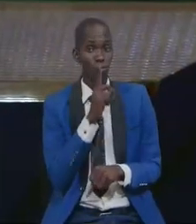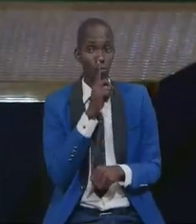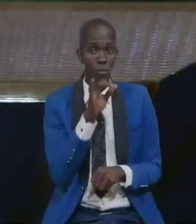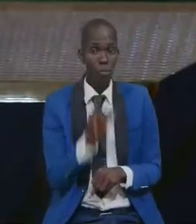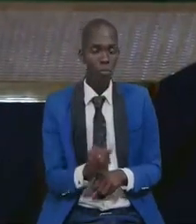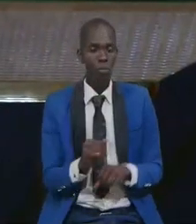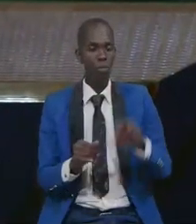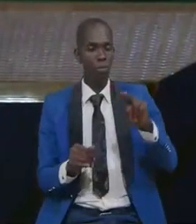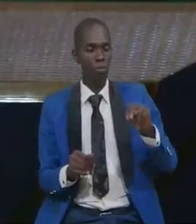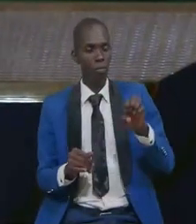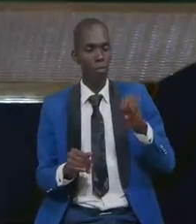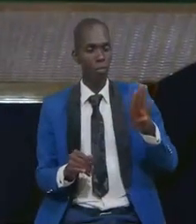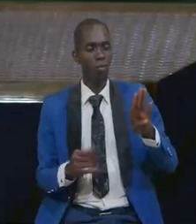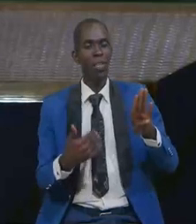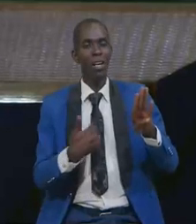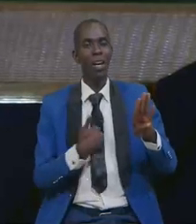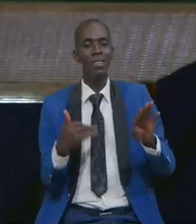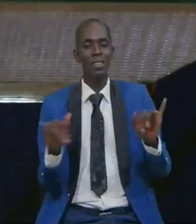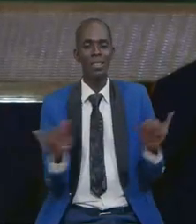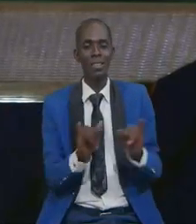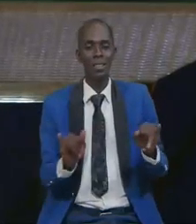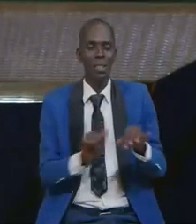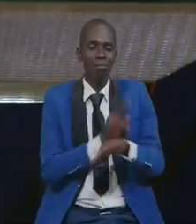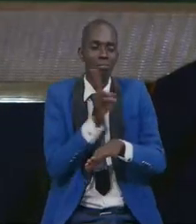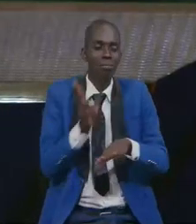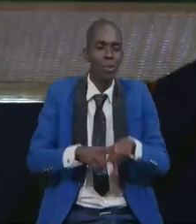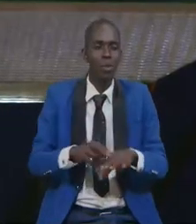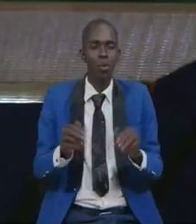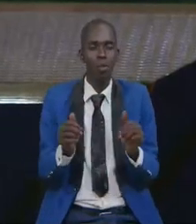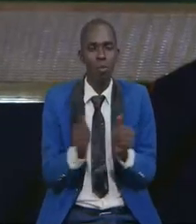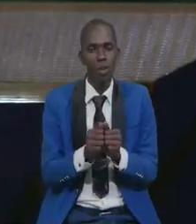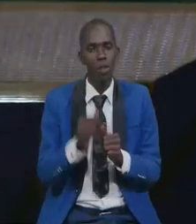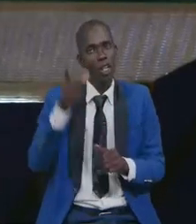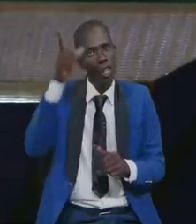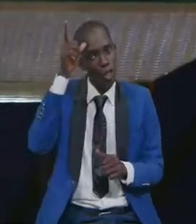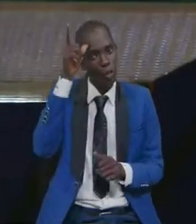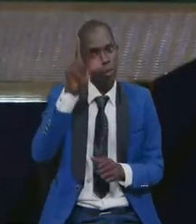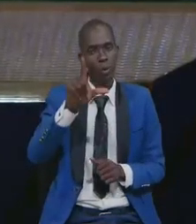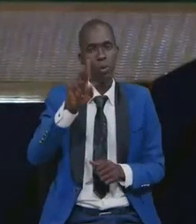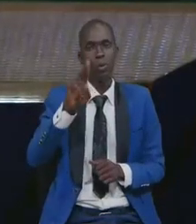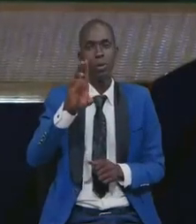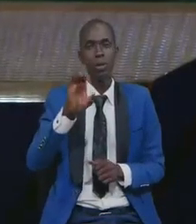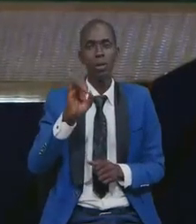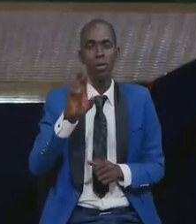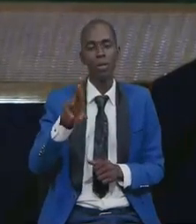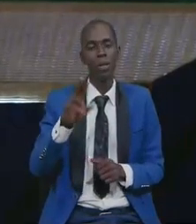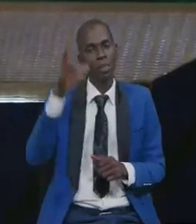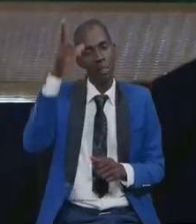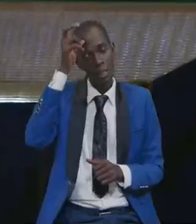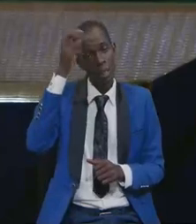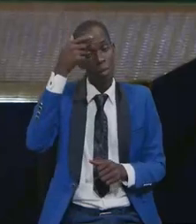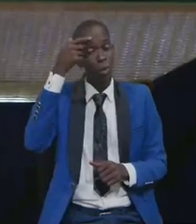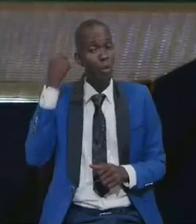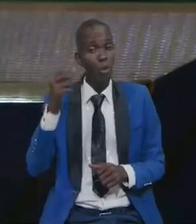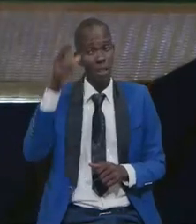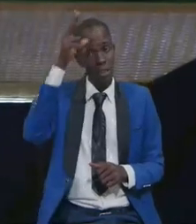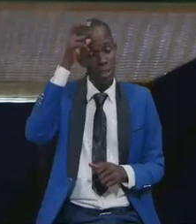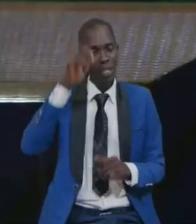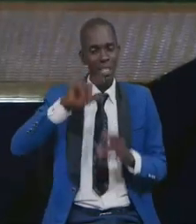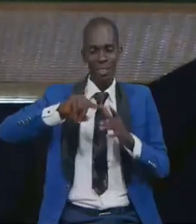de domination, la nature de Lucifer, parce que c'est Lucifer qui a commencé ce projet de domination